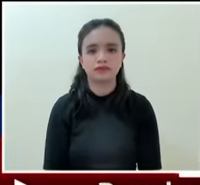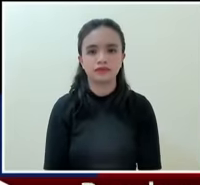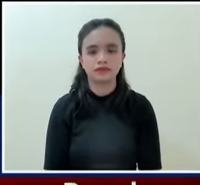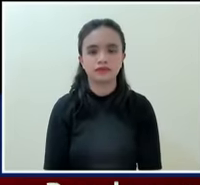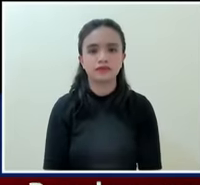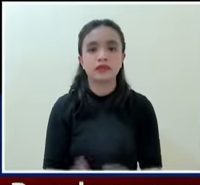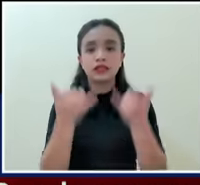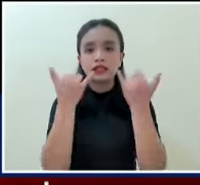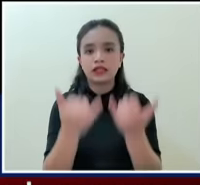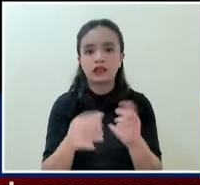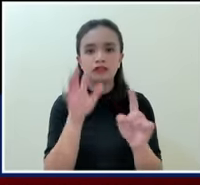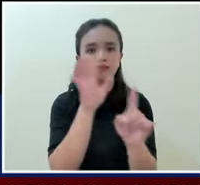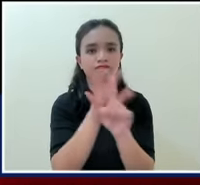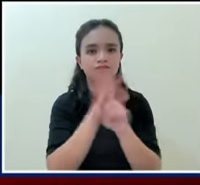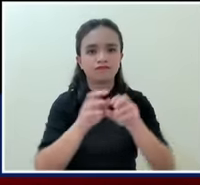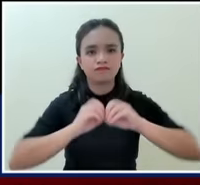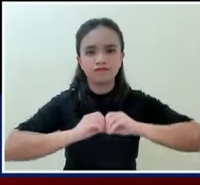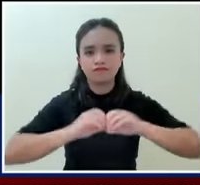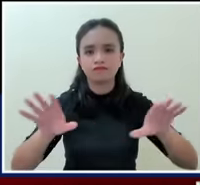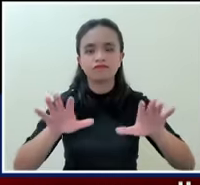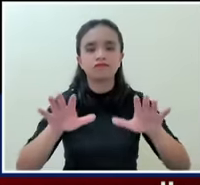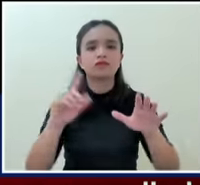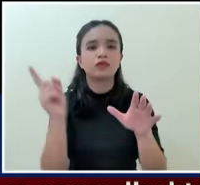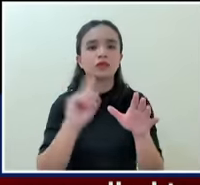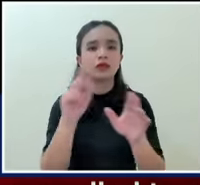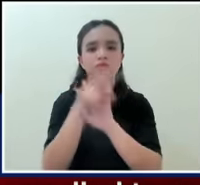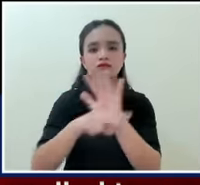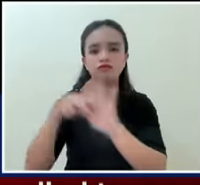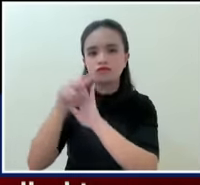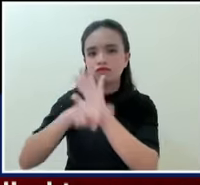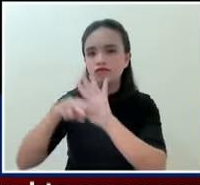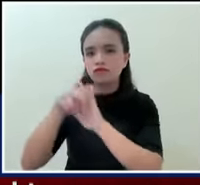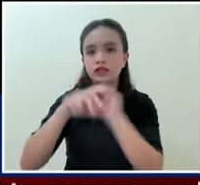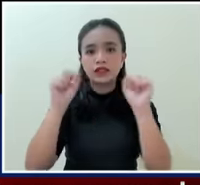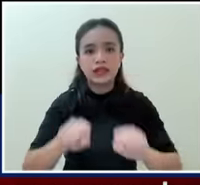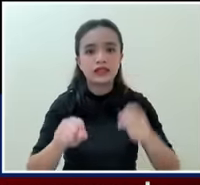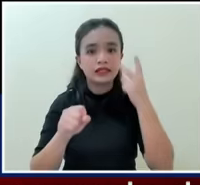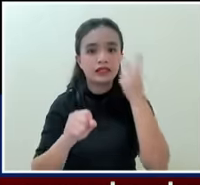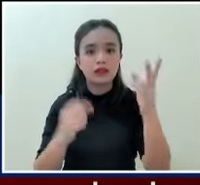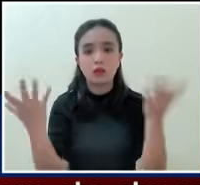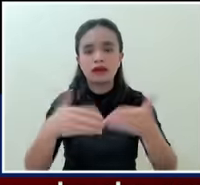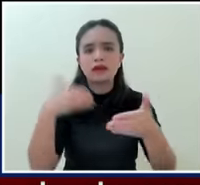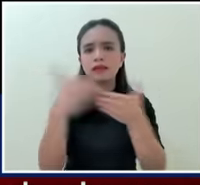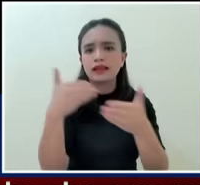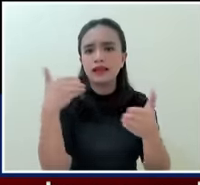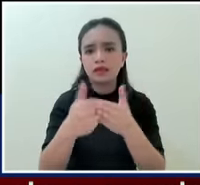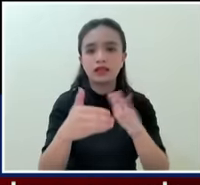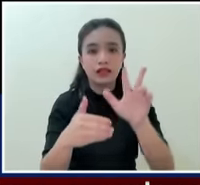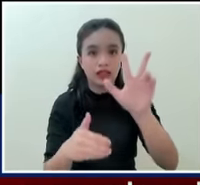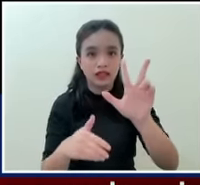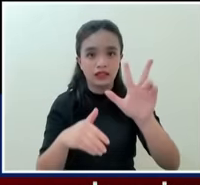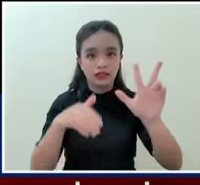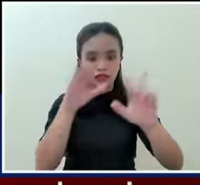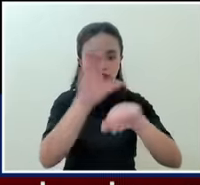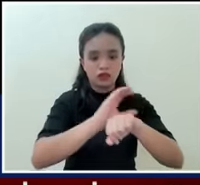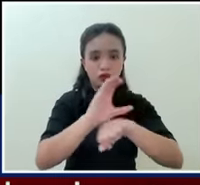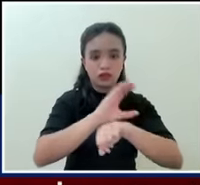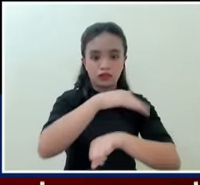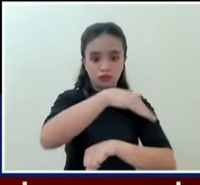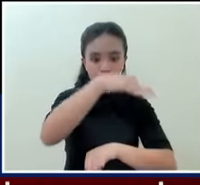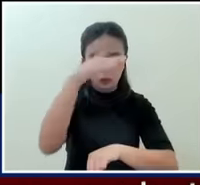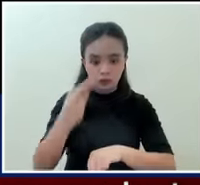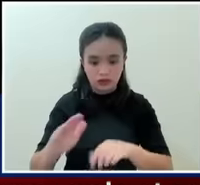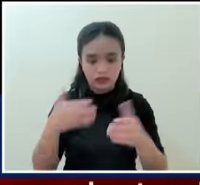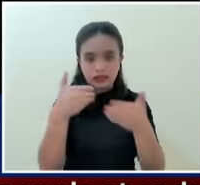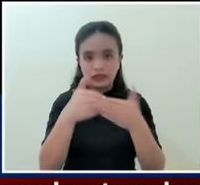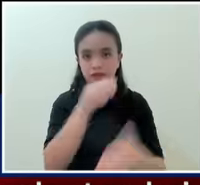Viral ngayon sa social media ang mga video ng isang resort na makikitang nasa paanan ng tatlong Chocolate Hills na bahagi ng Sagbayan,